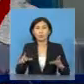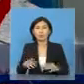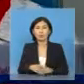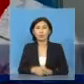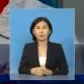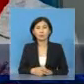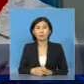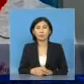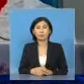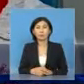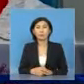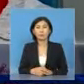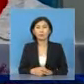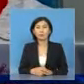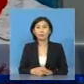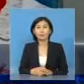мероприятиях.